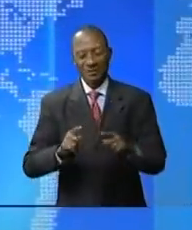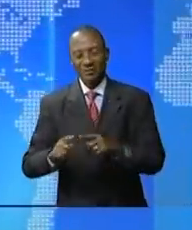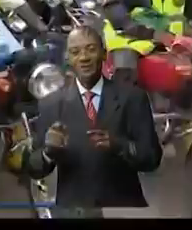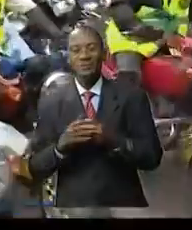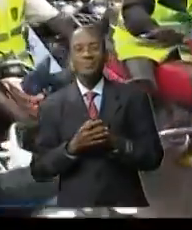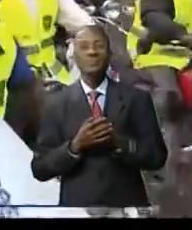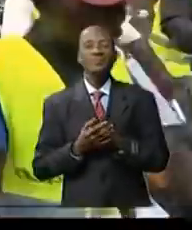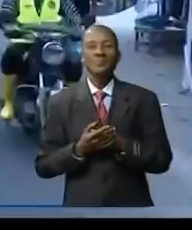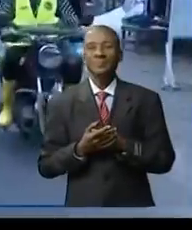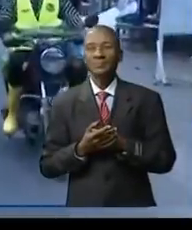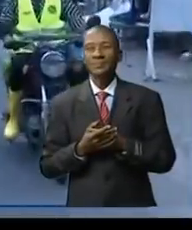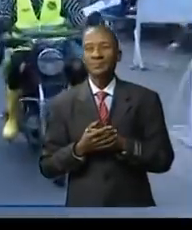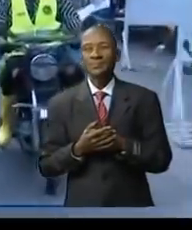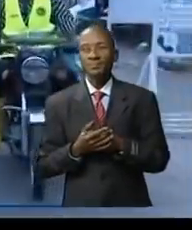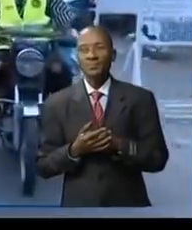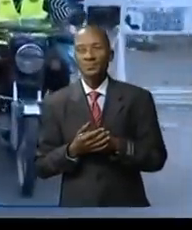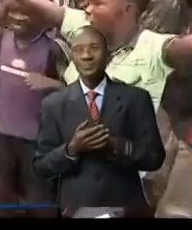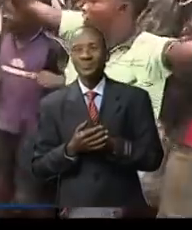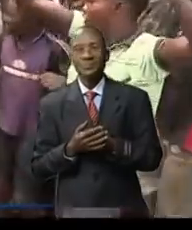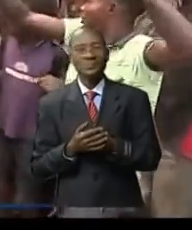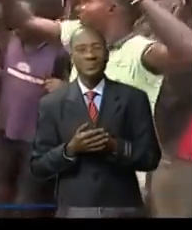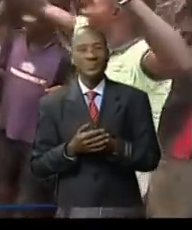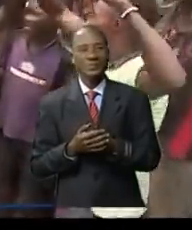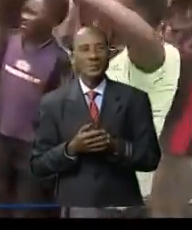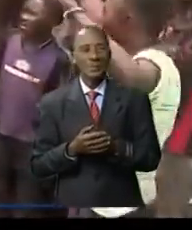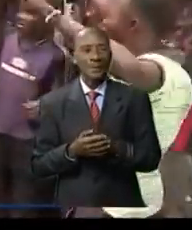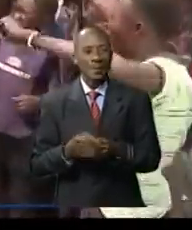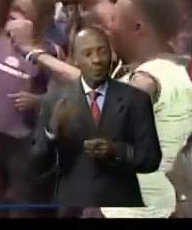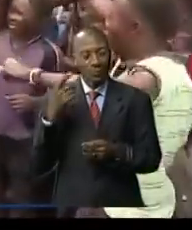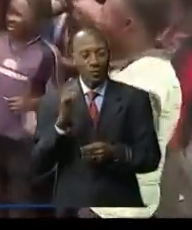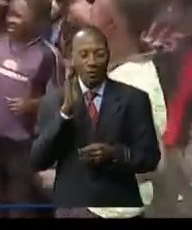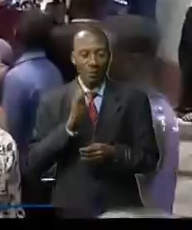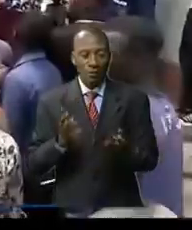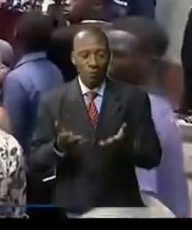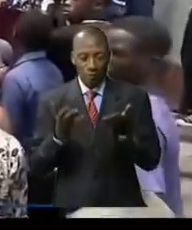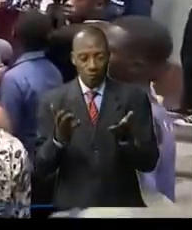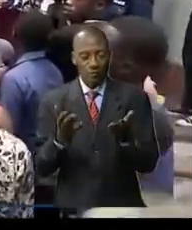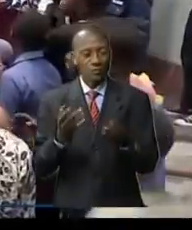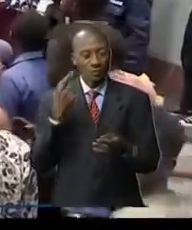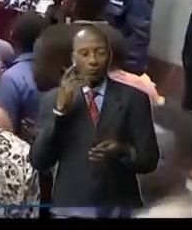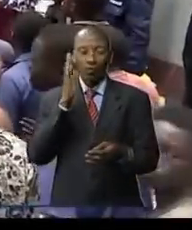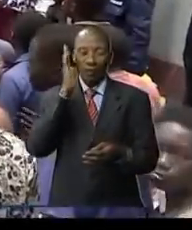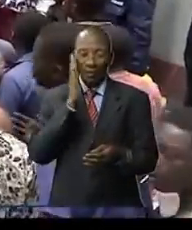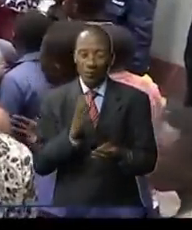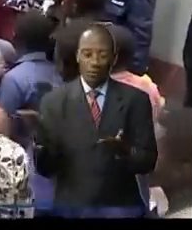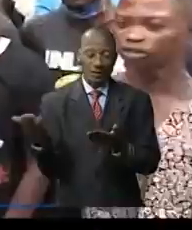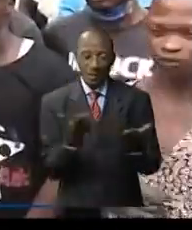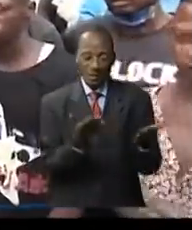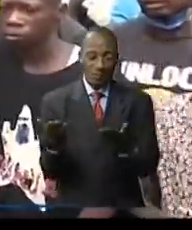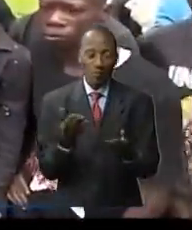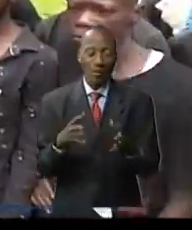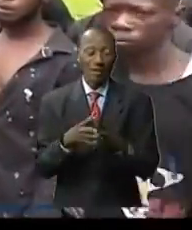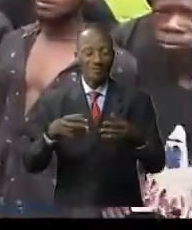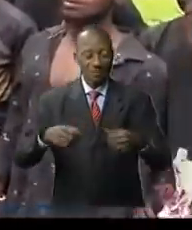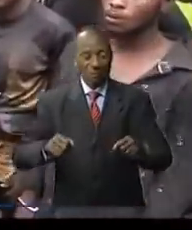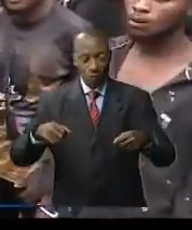reportage. Auteur d'une proposition de 10 sur la régulation du secteur des transports par taximoto, l'honorable Mariquette